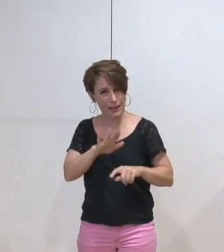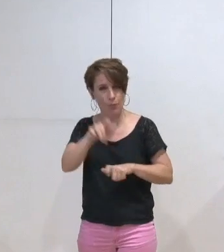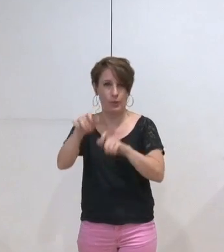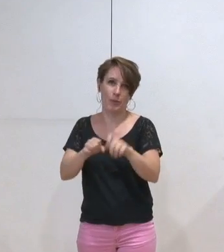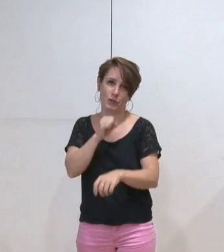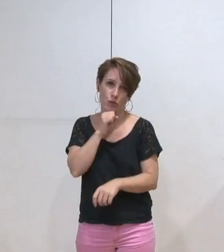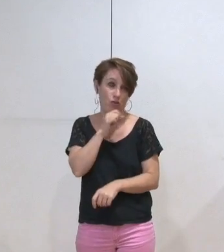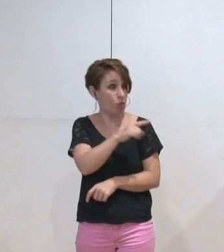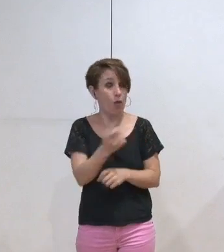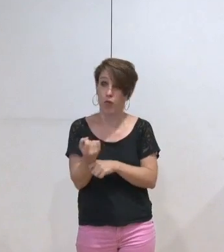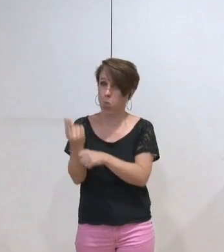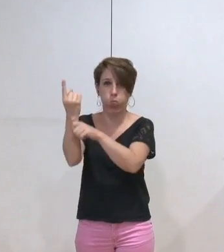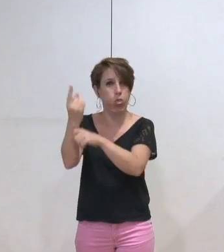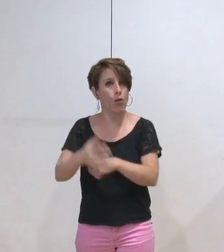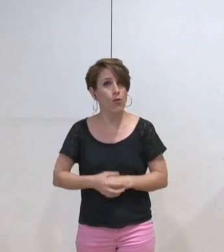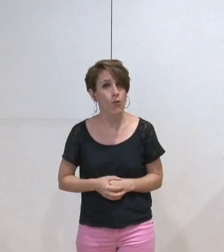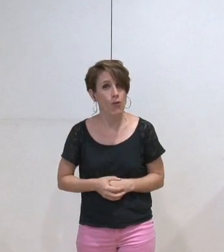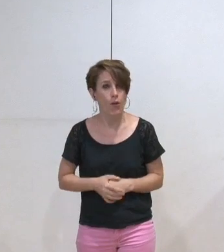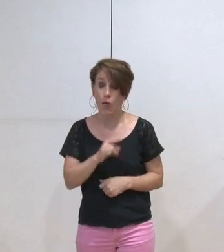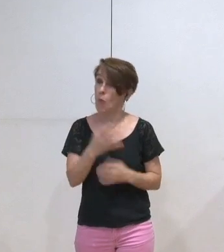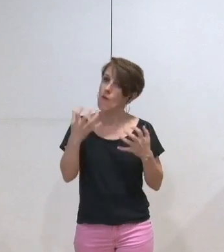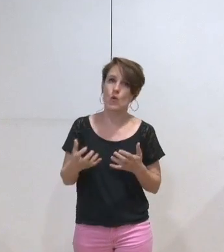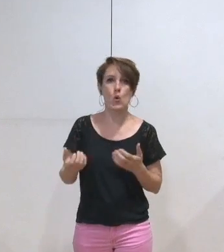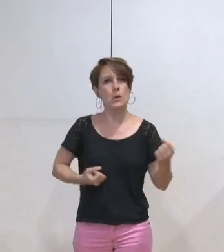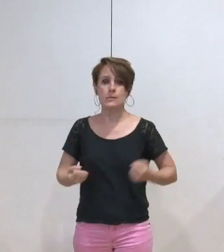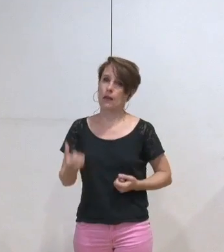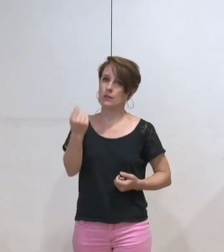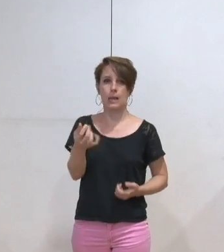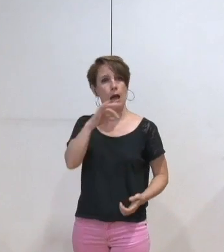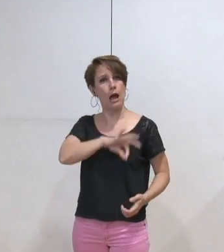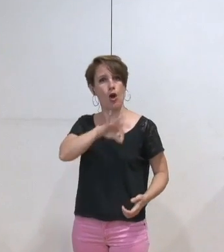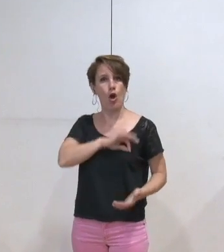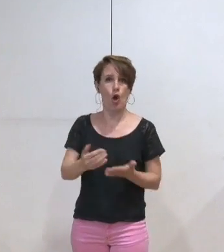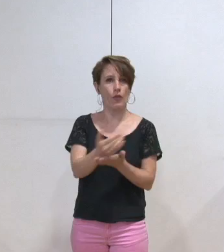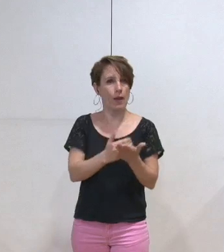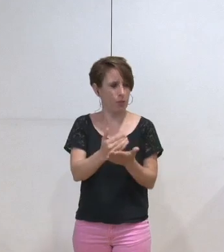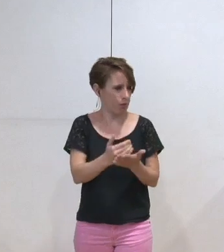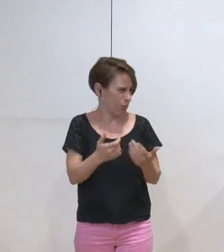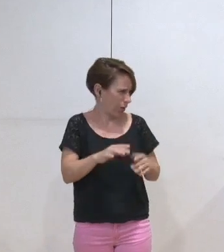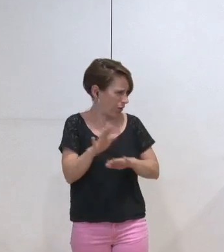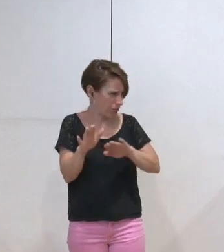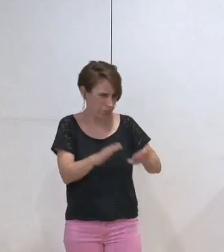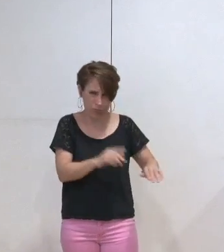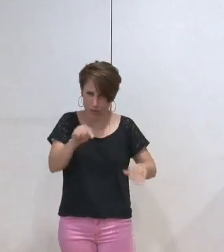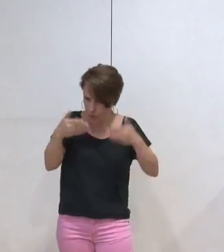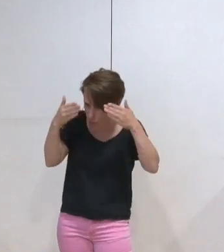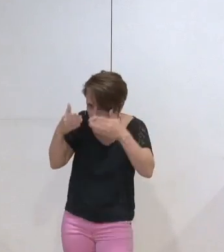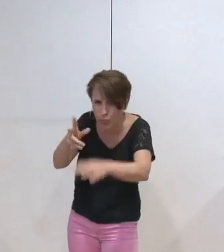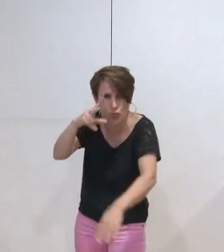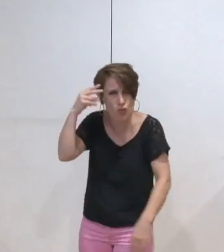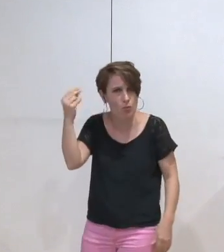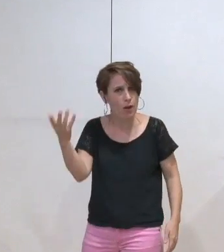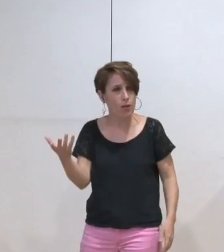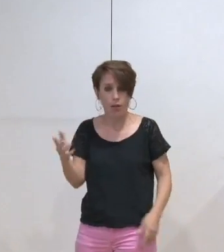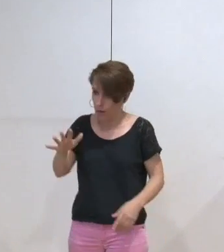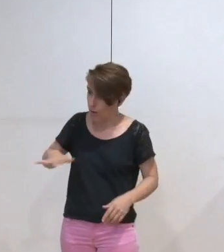rentabilité du service alors que pour le coup il faudrait privilégier l'humain d'ailleurs Monsieur le Maire vous avez reçu des courriers